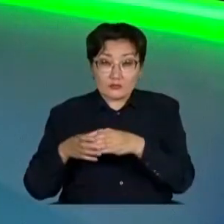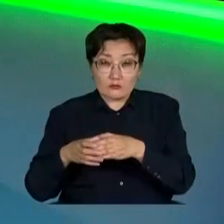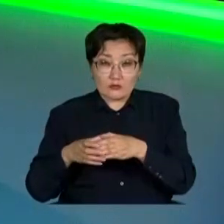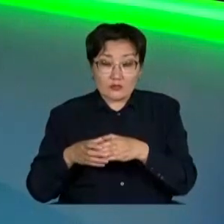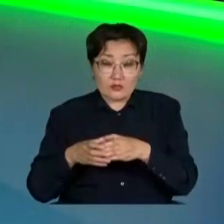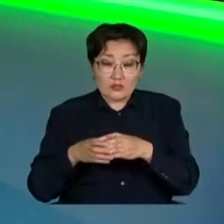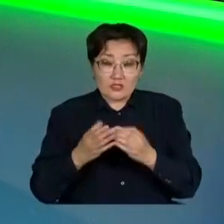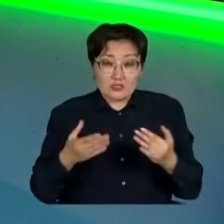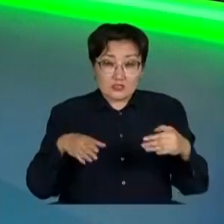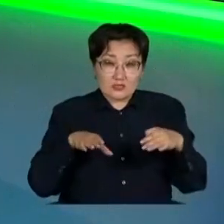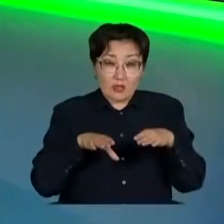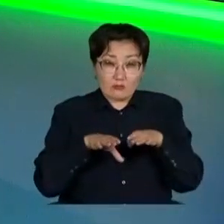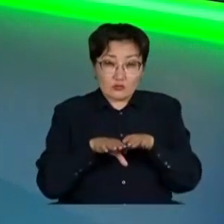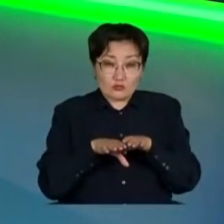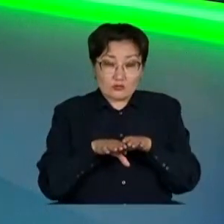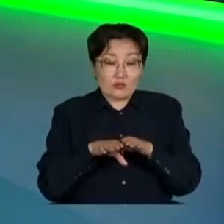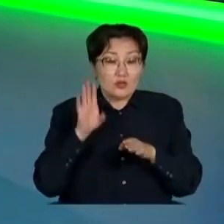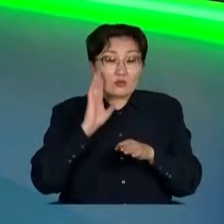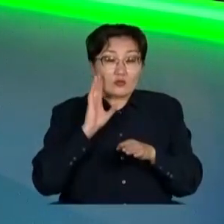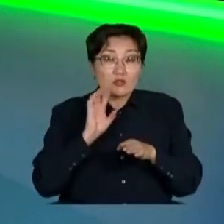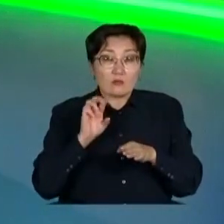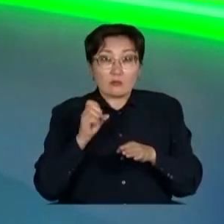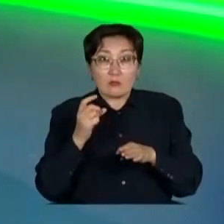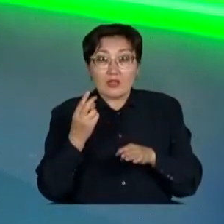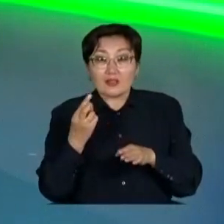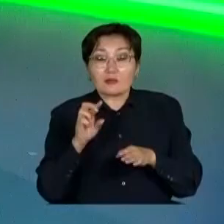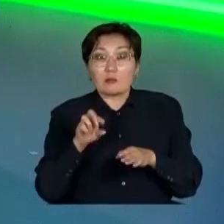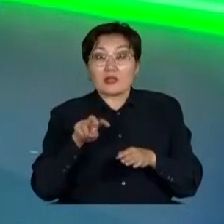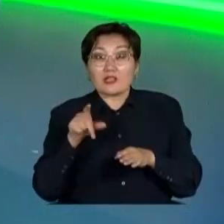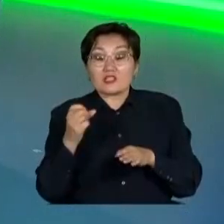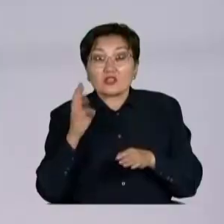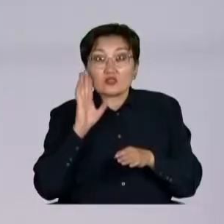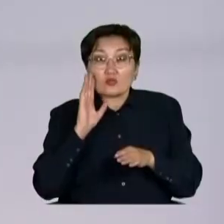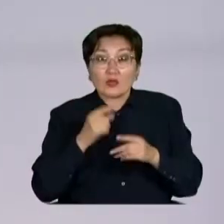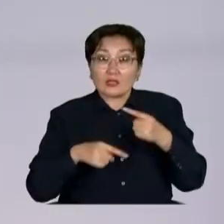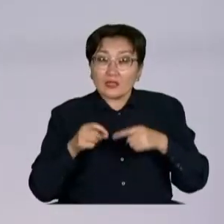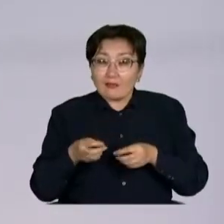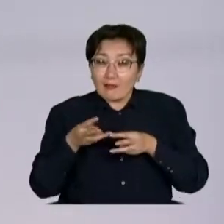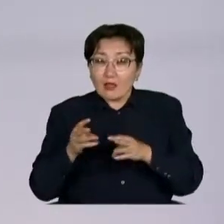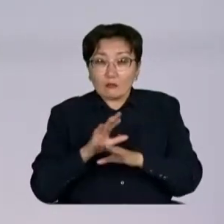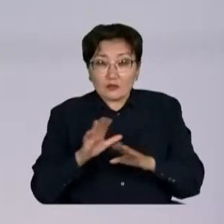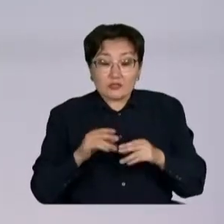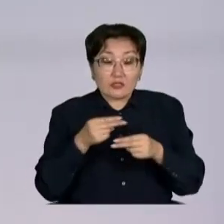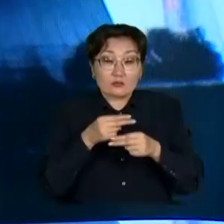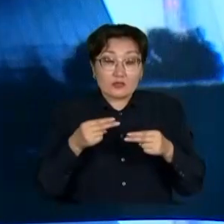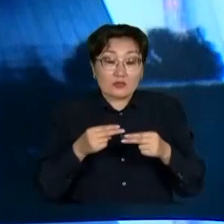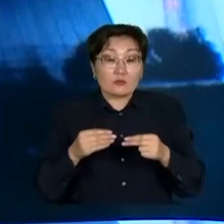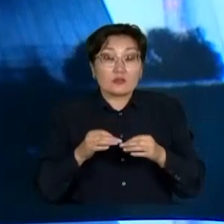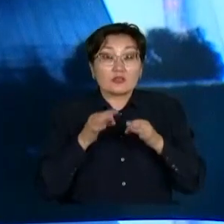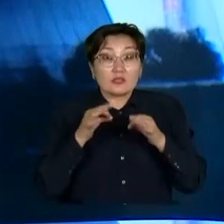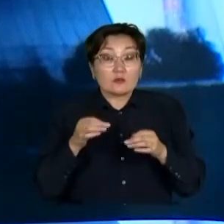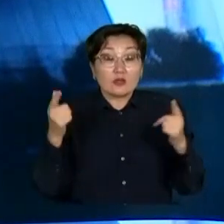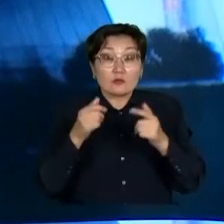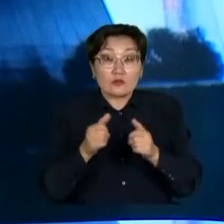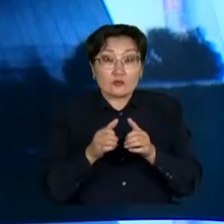замкнуты дейді ғой енді. Суы балқашқа қайттан ақпайды. Жақсы. Тақырыптың үрегінде берген мәліметіңіз